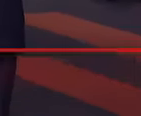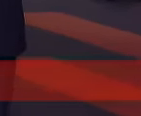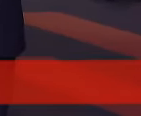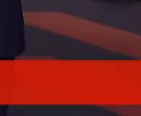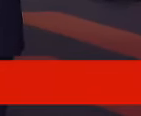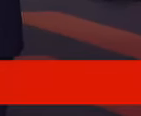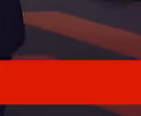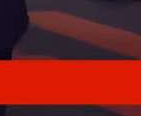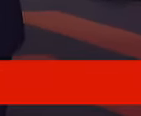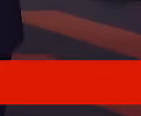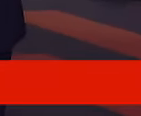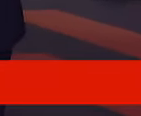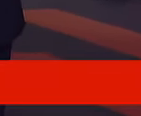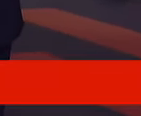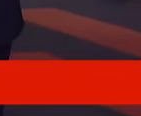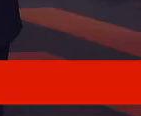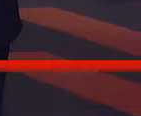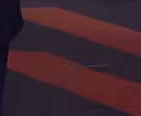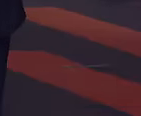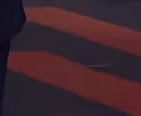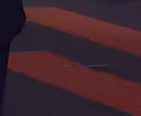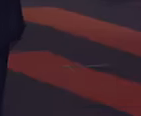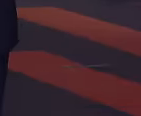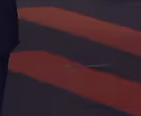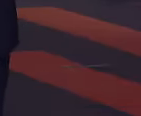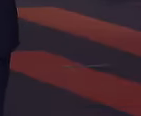Setia bersama kami mengikuti perkembangan berita seluruh negara.